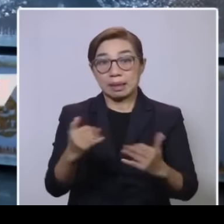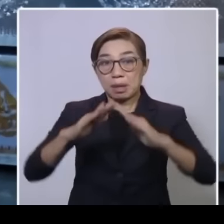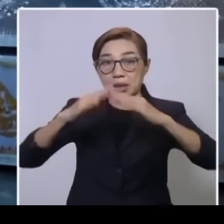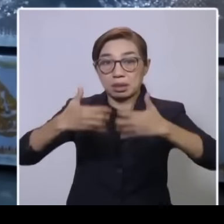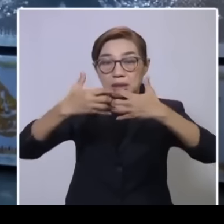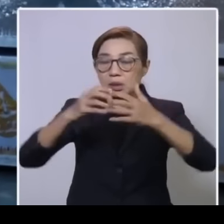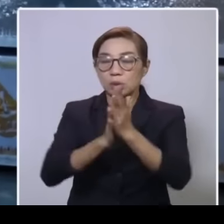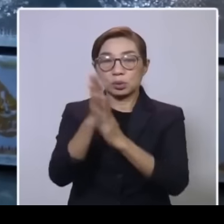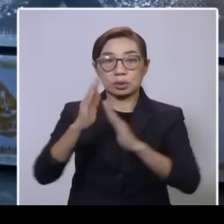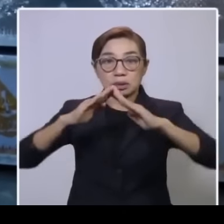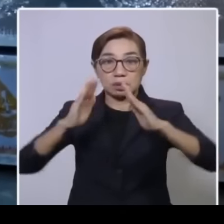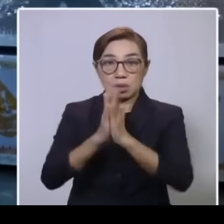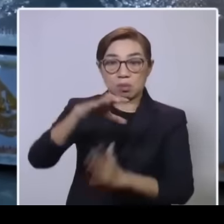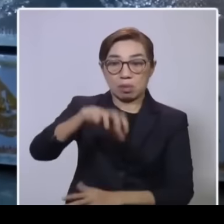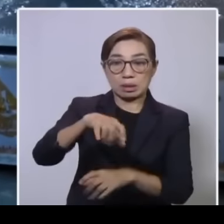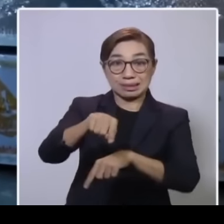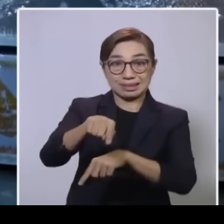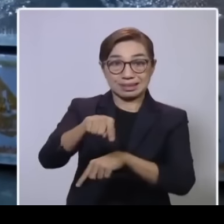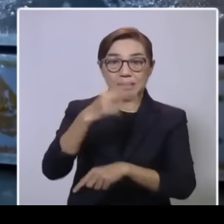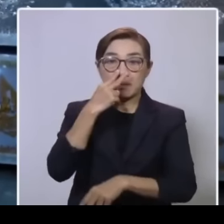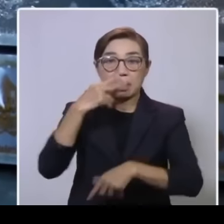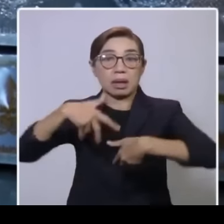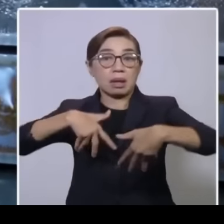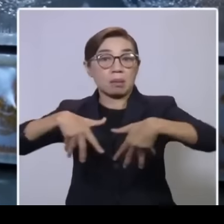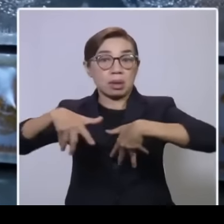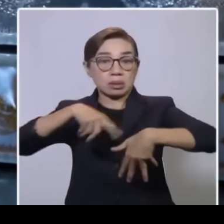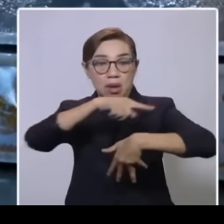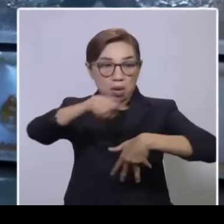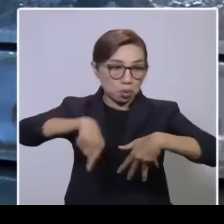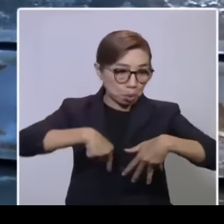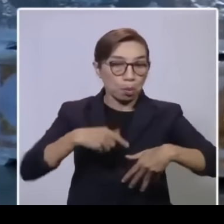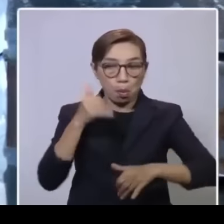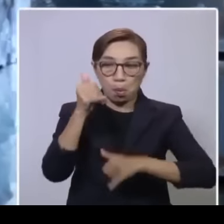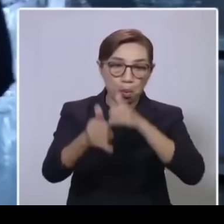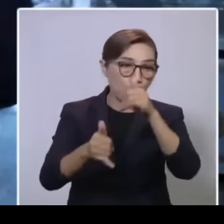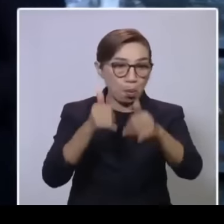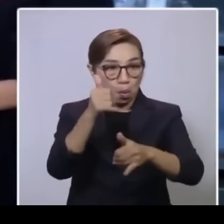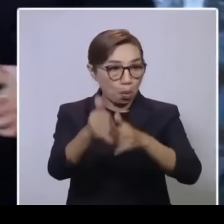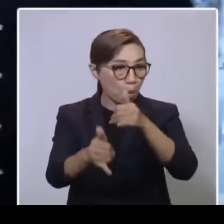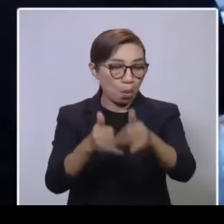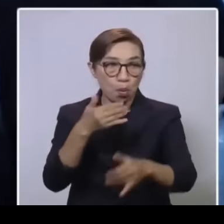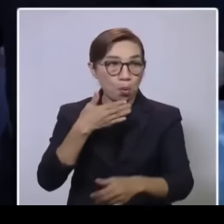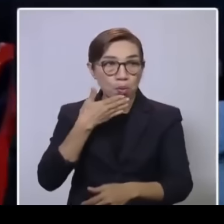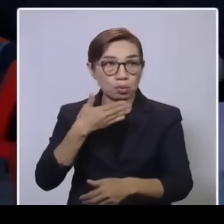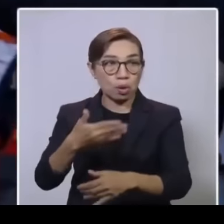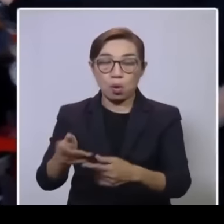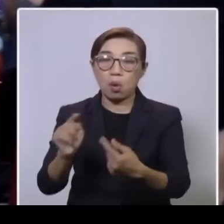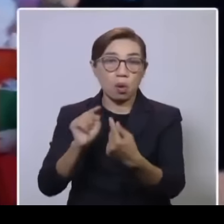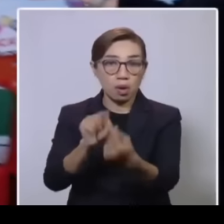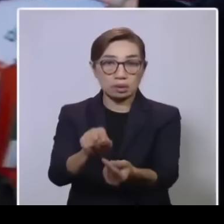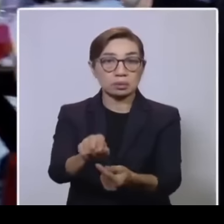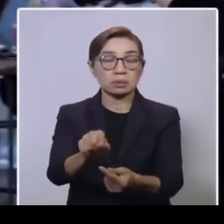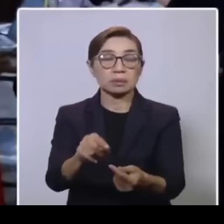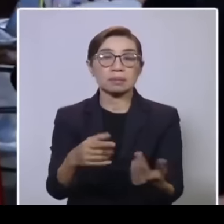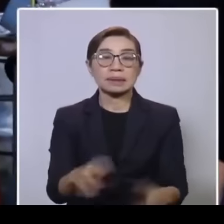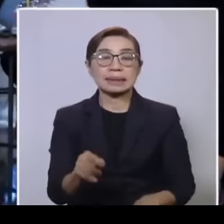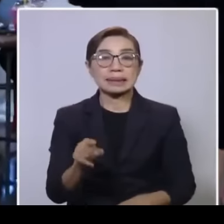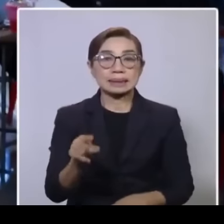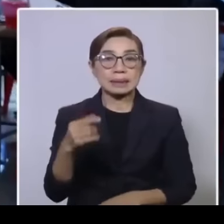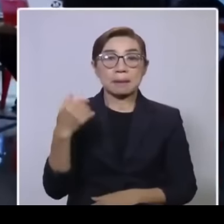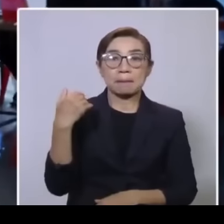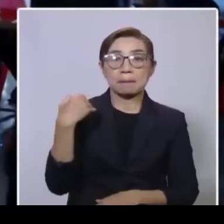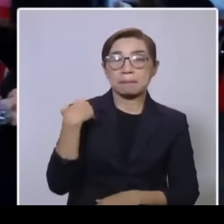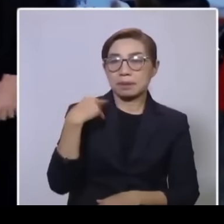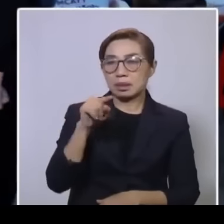คะก็ยังมีประชาชนนะคะทยอยมาอยู่เรื่อยๆนะคะก็จะมี